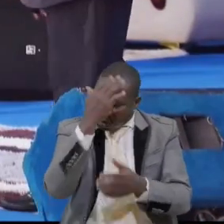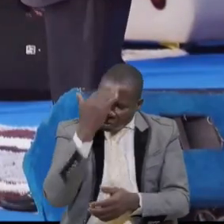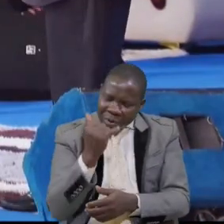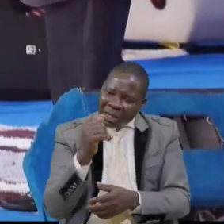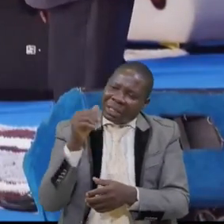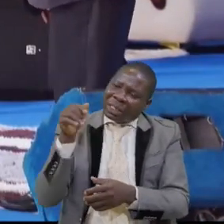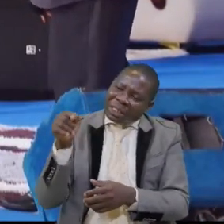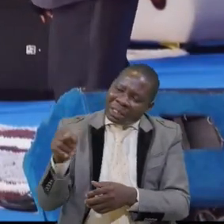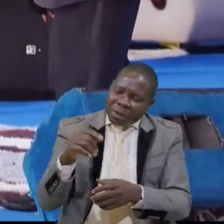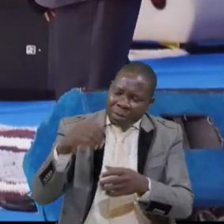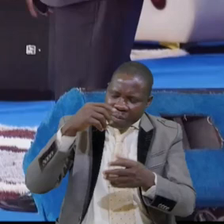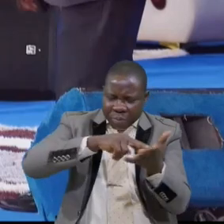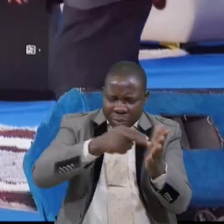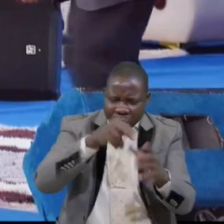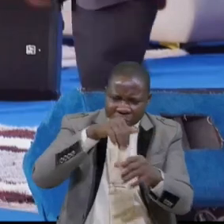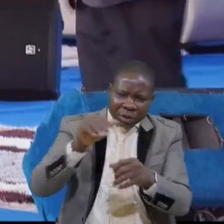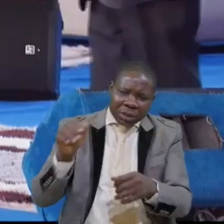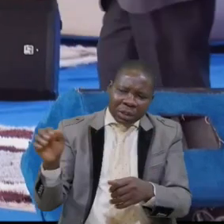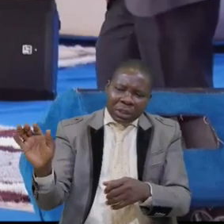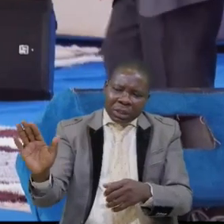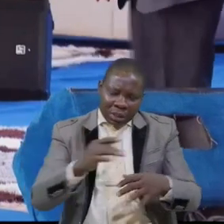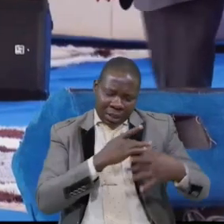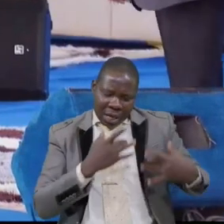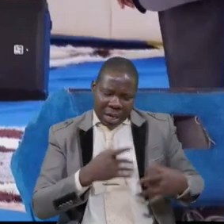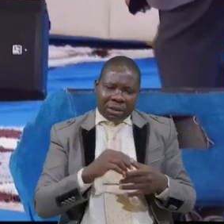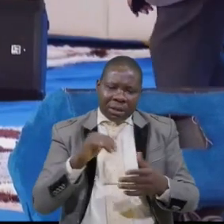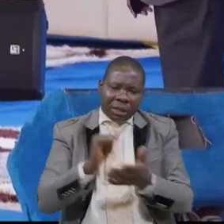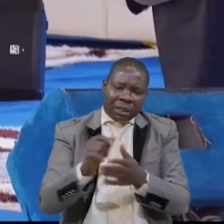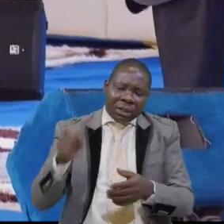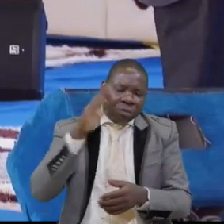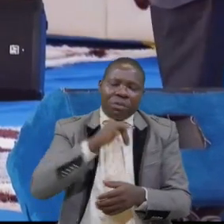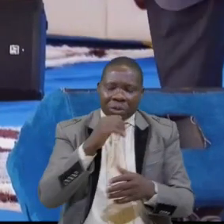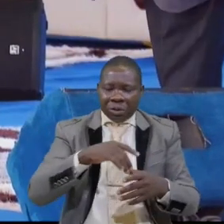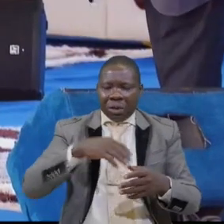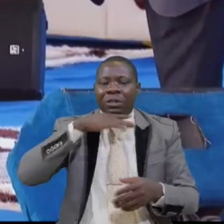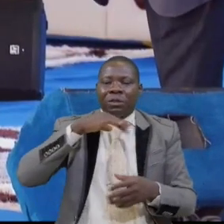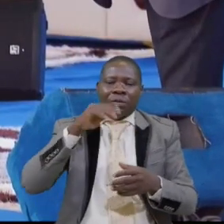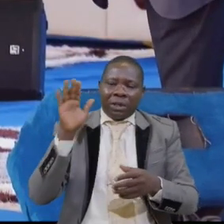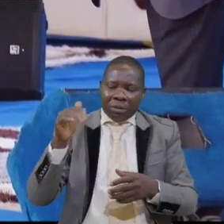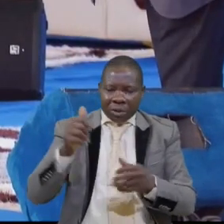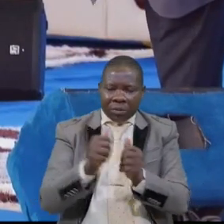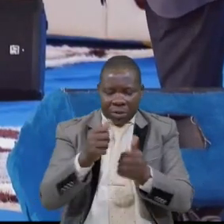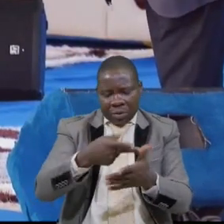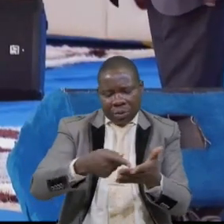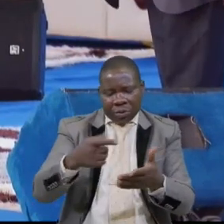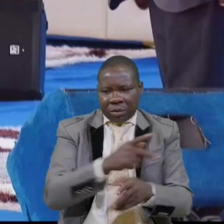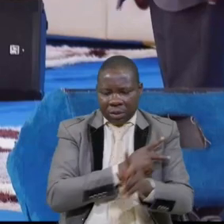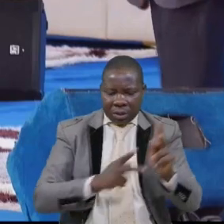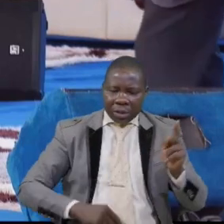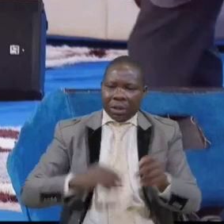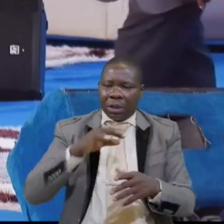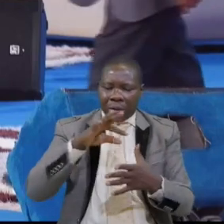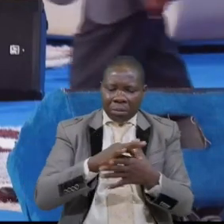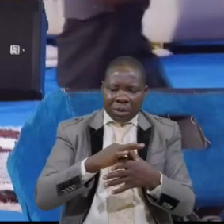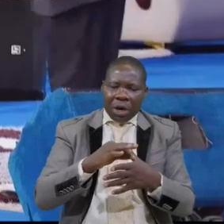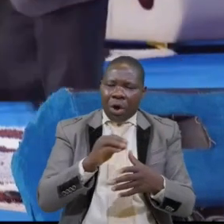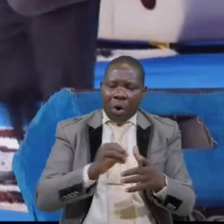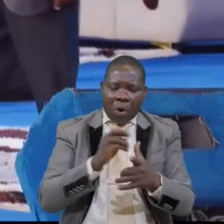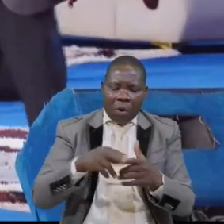de ne pas se souiller par les mets du roi et par le vin dont le roi